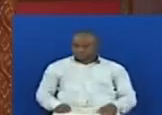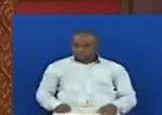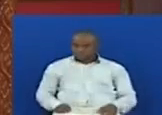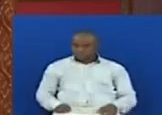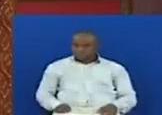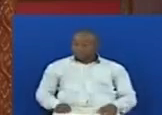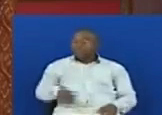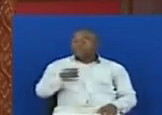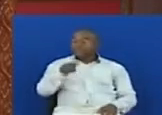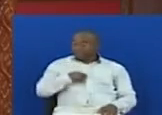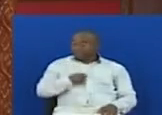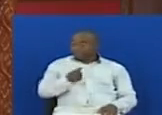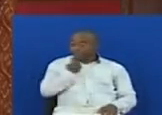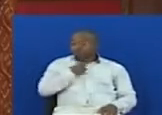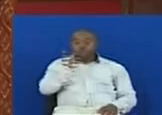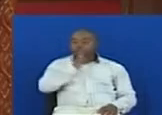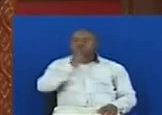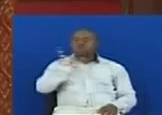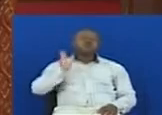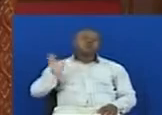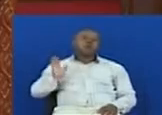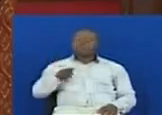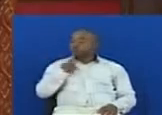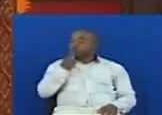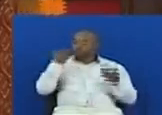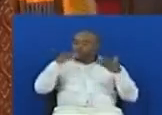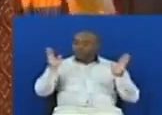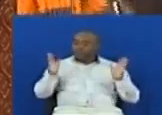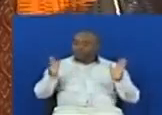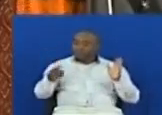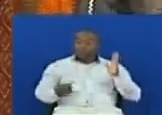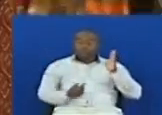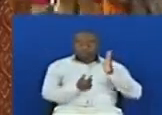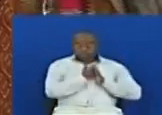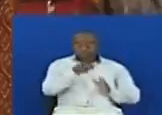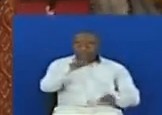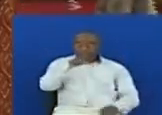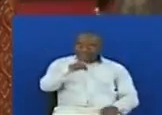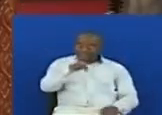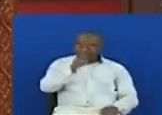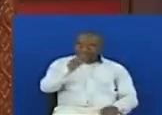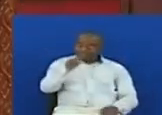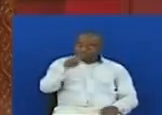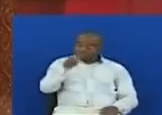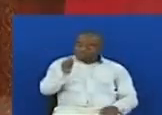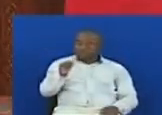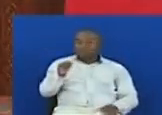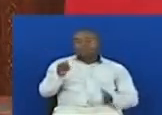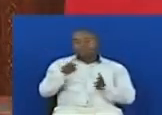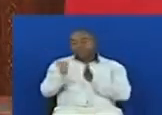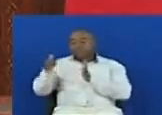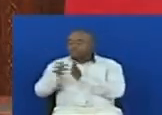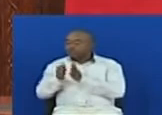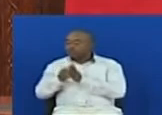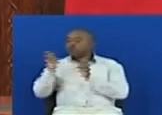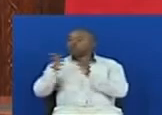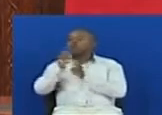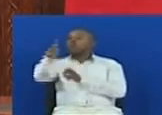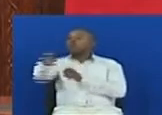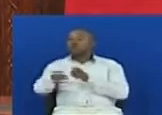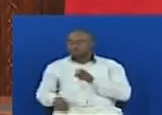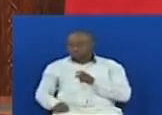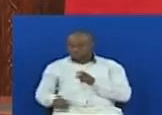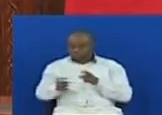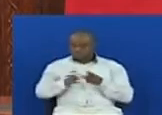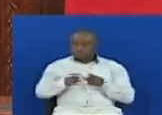hapa nazungumza kwa unafiki, sitaki unafiki. Kutoka Mchinga mpaka Kijiweni umeme, kutoka Chikonji mpaka Nangaru